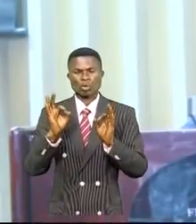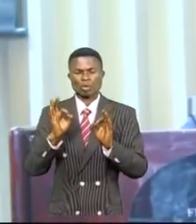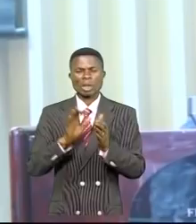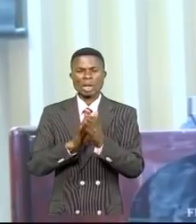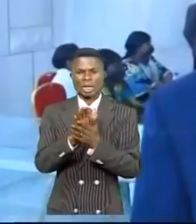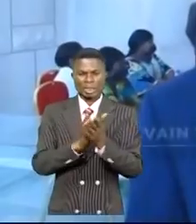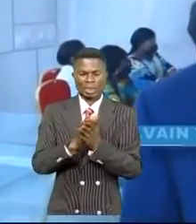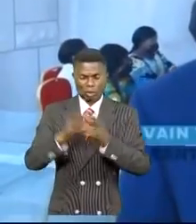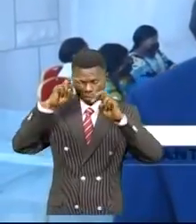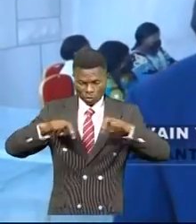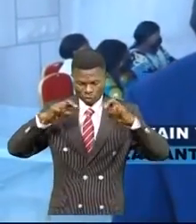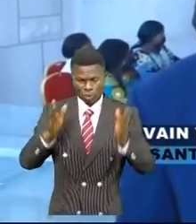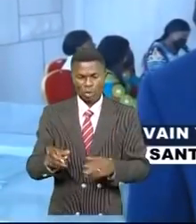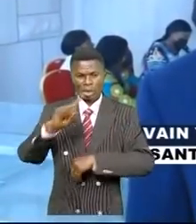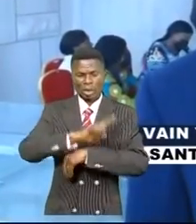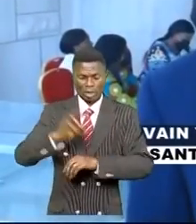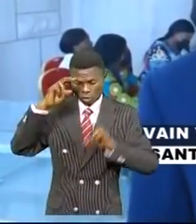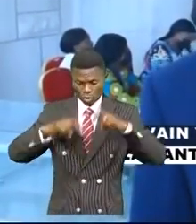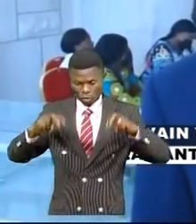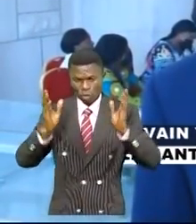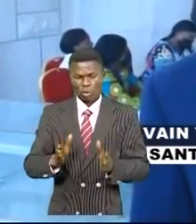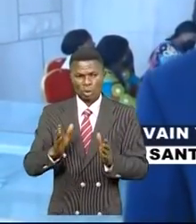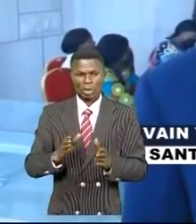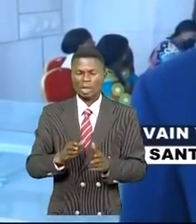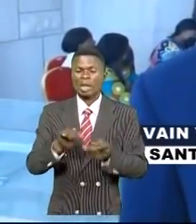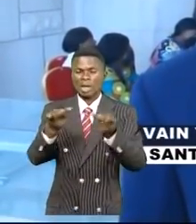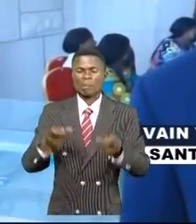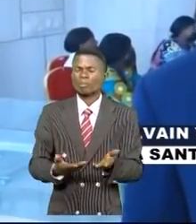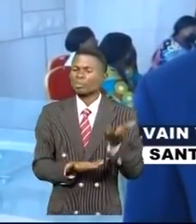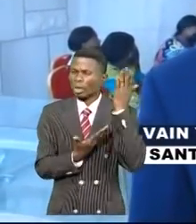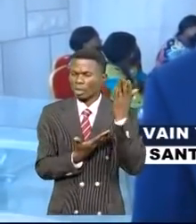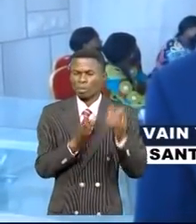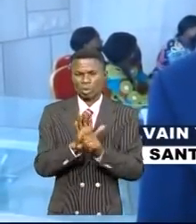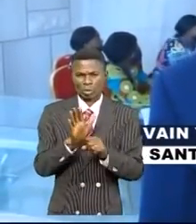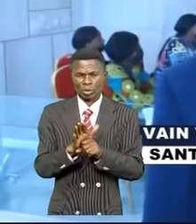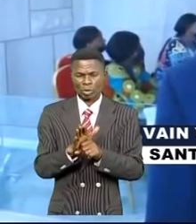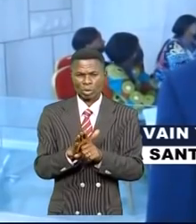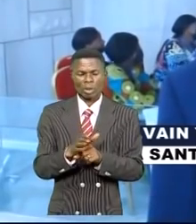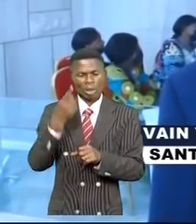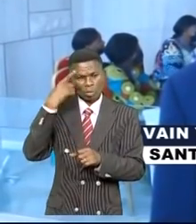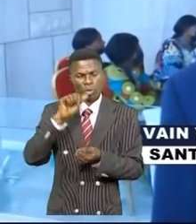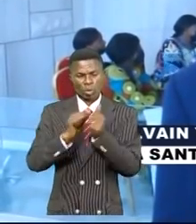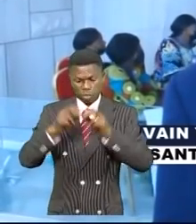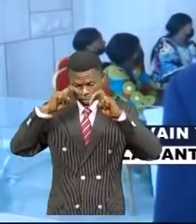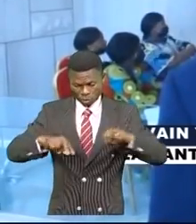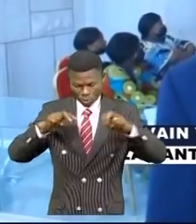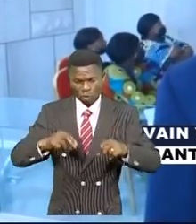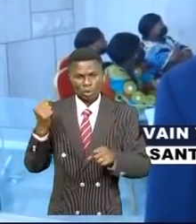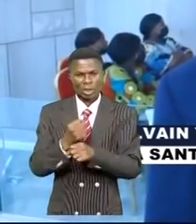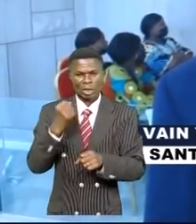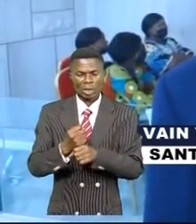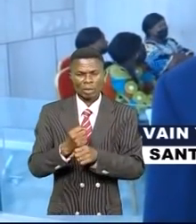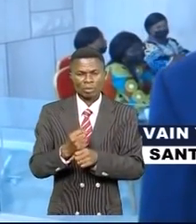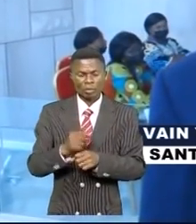sur les recherches. Cette matinée scientifique, c'est vraiment un cadre idéal de faire le point du point de vue de la recherche opérationnelle. Comment